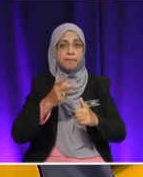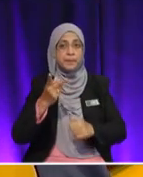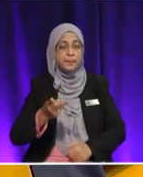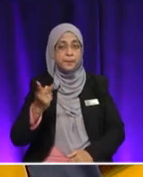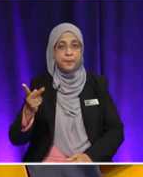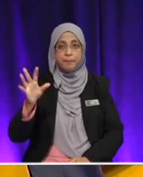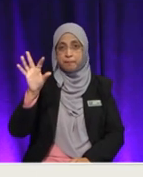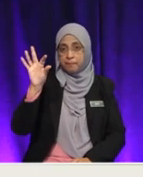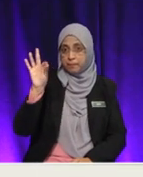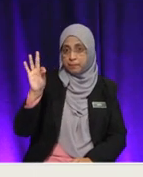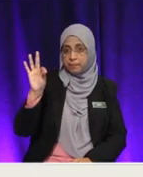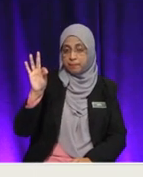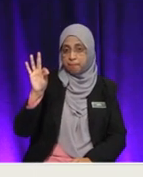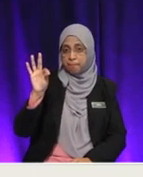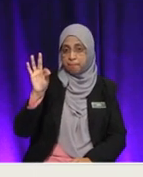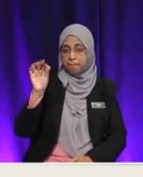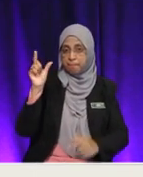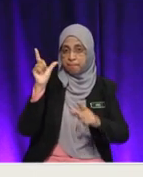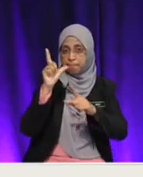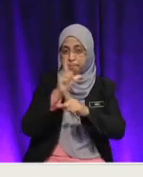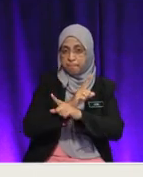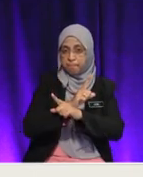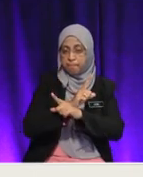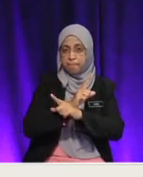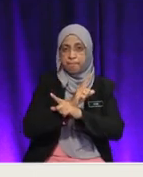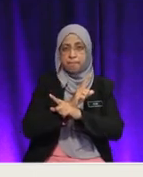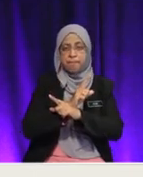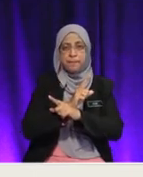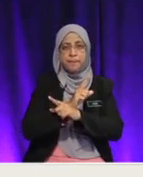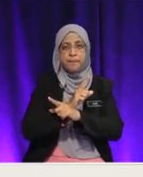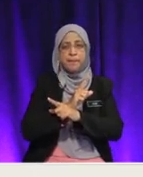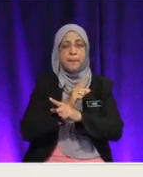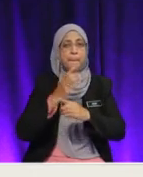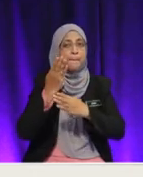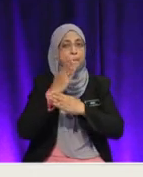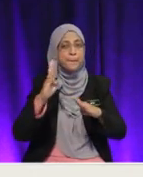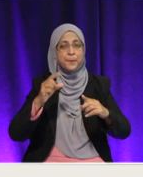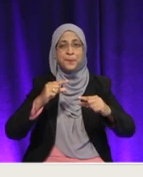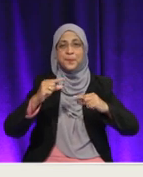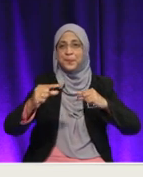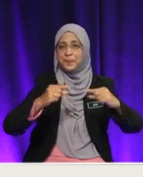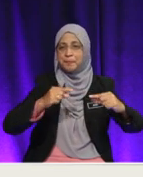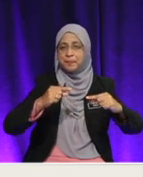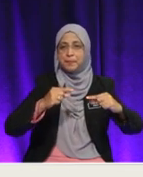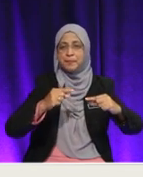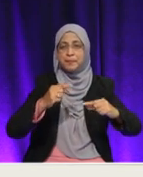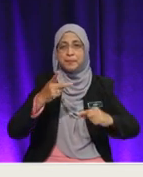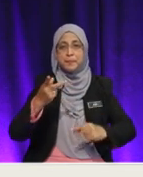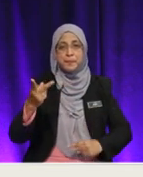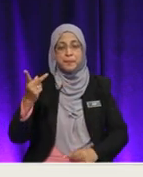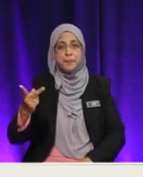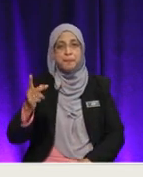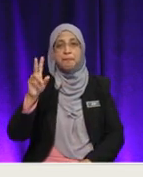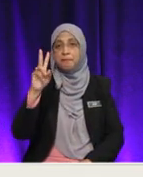larangan buang negeri dan kebebasan bergerak yang ke-2 pula perkara 12 hak